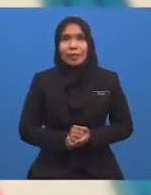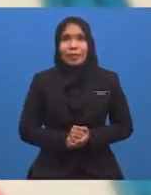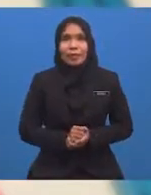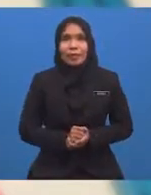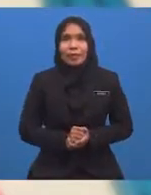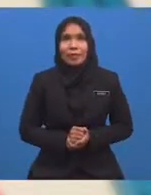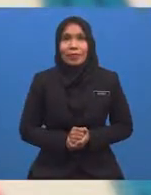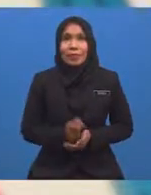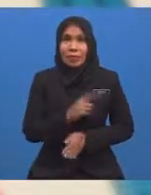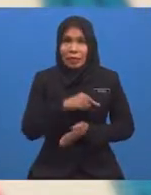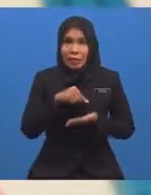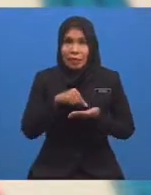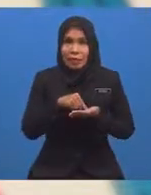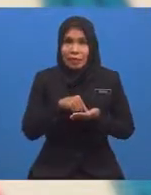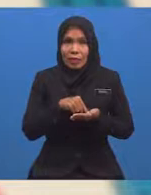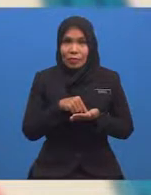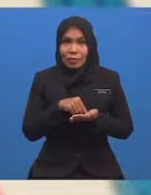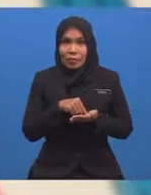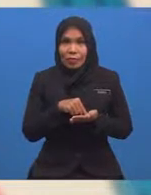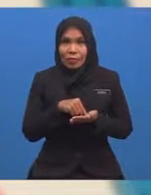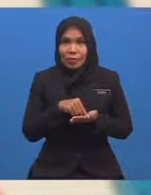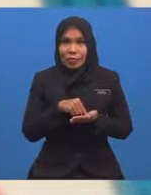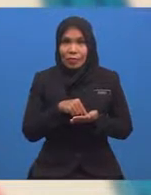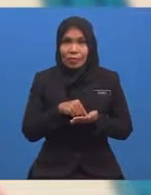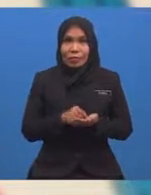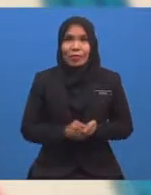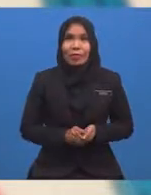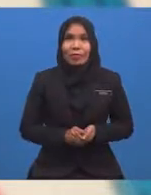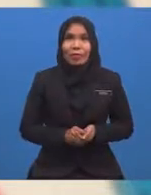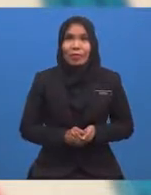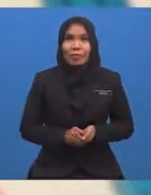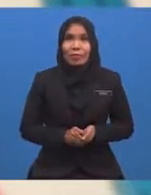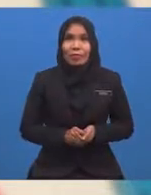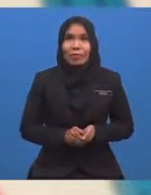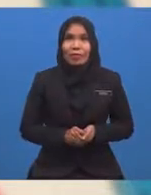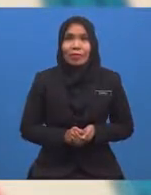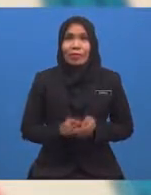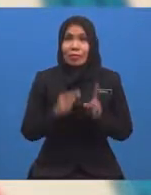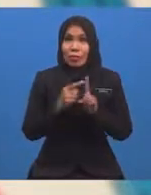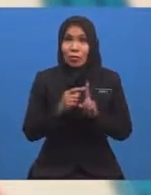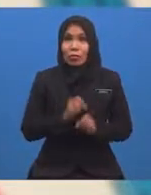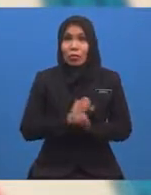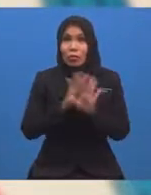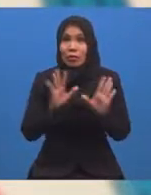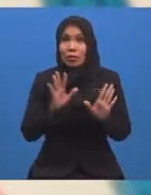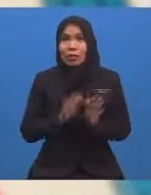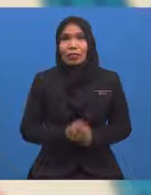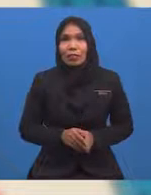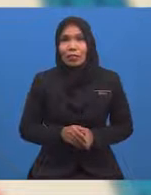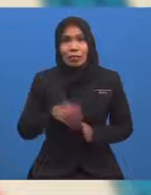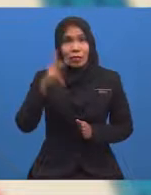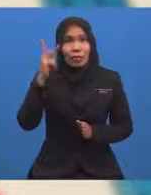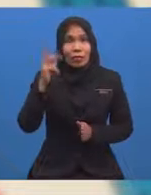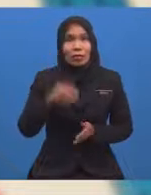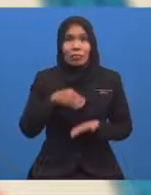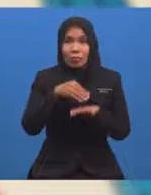hari ini murid-murid akan belajar Menjelaskan konsep